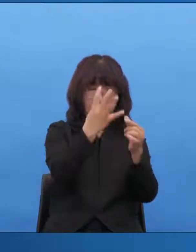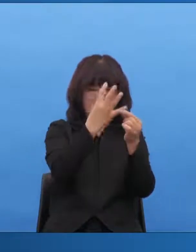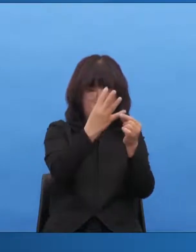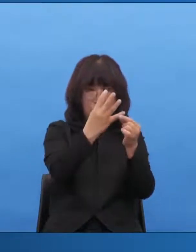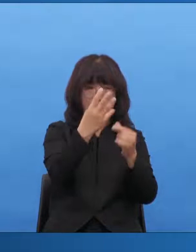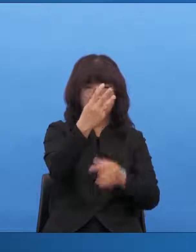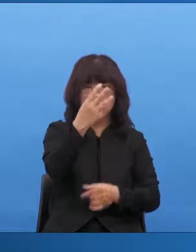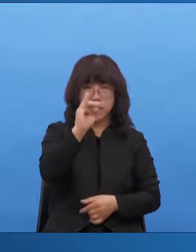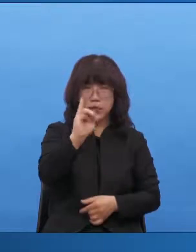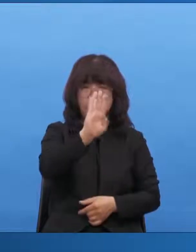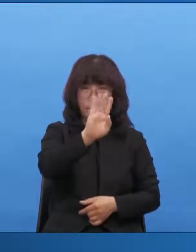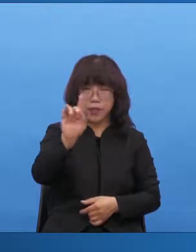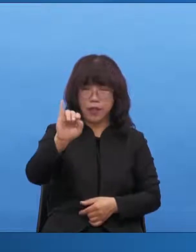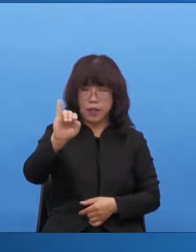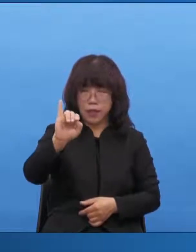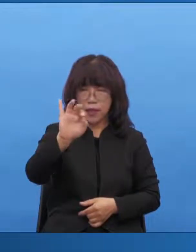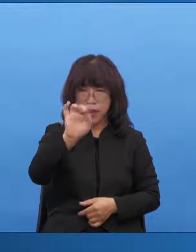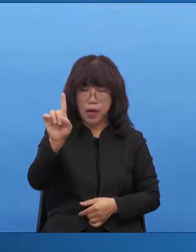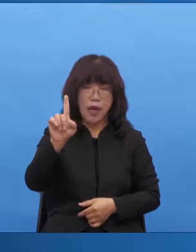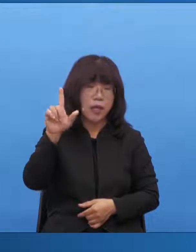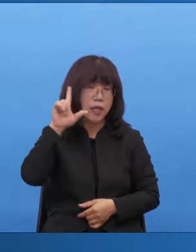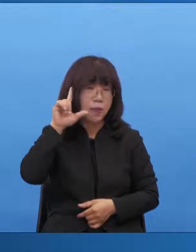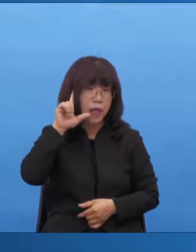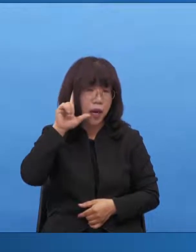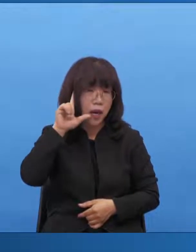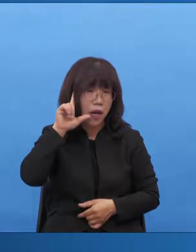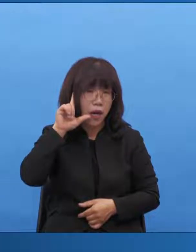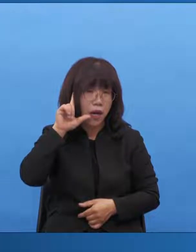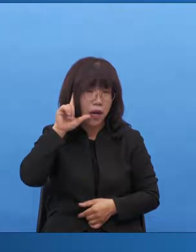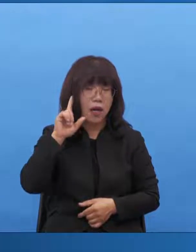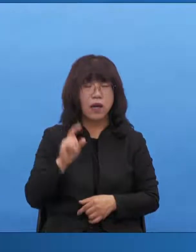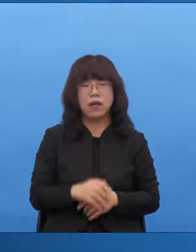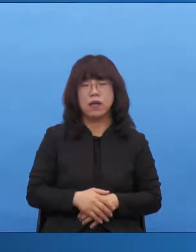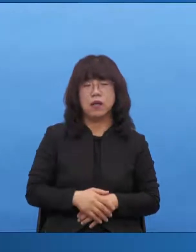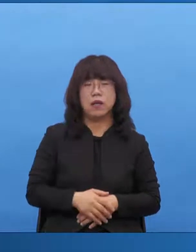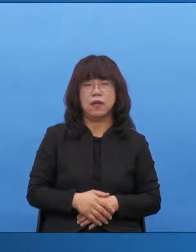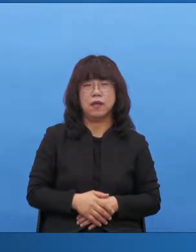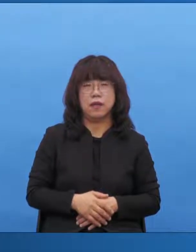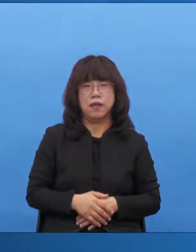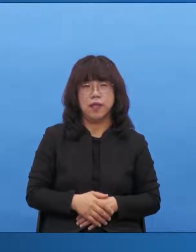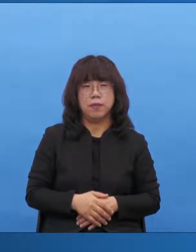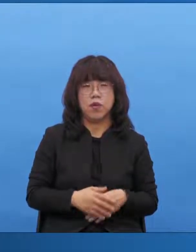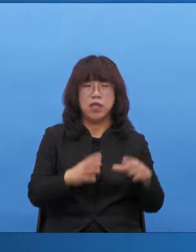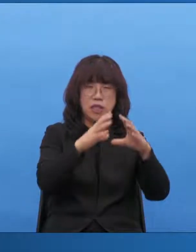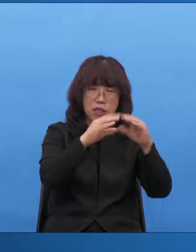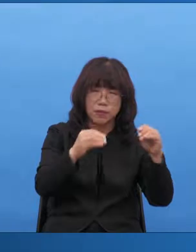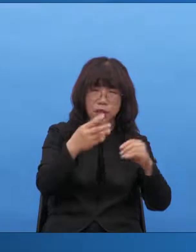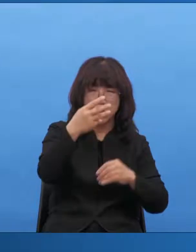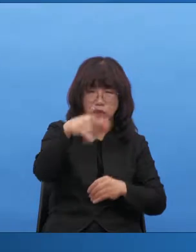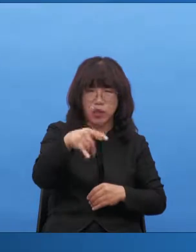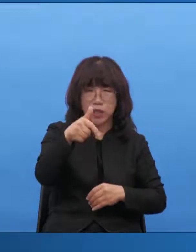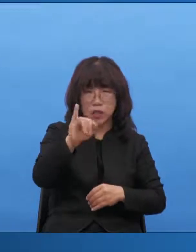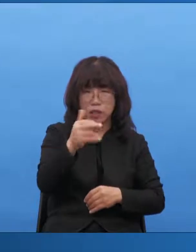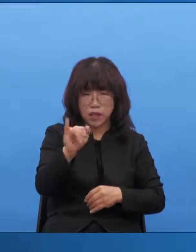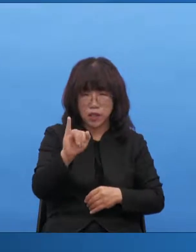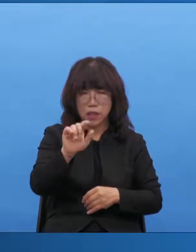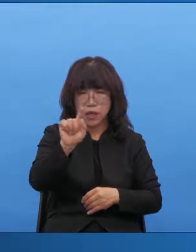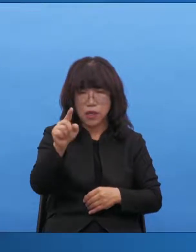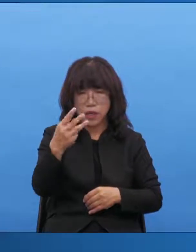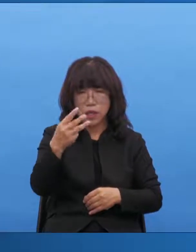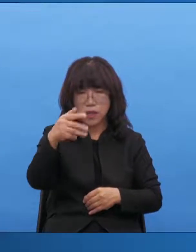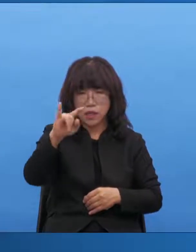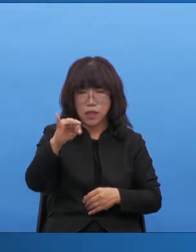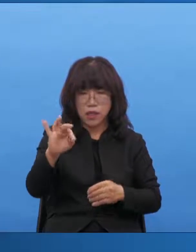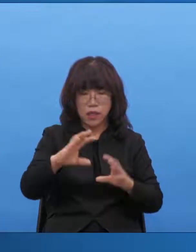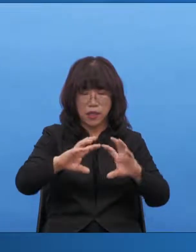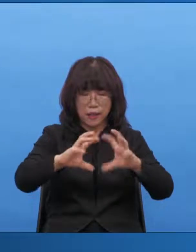리비아입니다. 리비아는 북아프리카에 위치하며 지중해에 접해 있는 아랍국가로서 이집트, 튀니지, 알제리 등의 국가들과 인접해